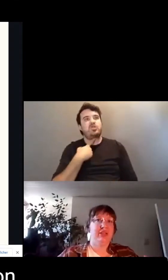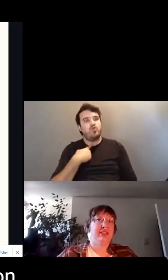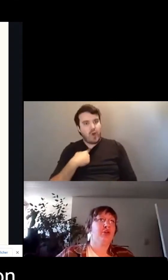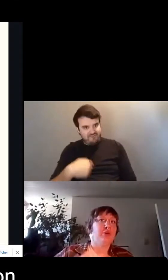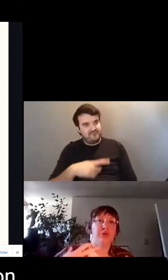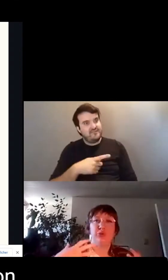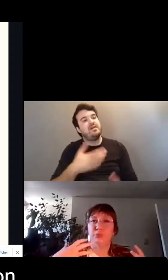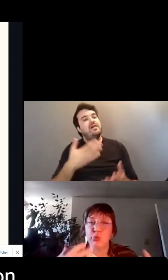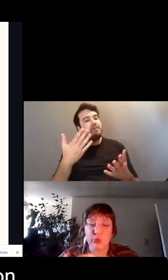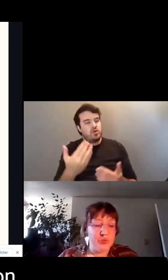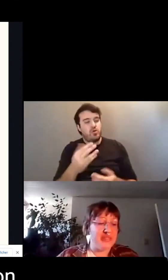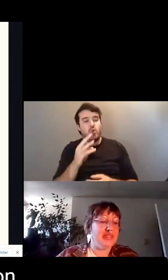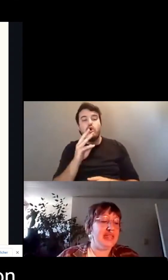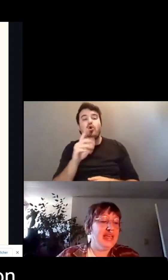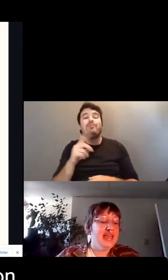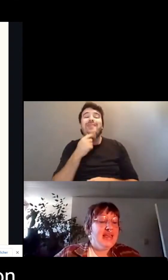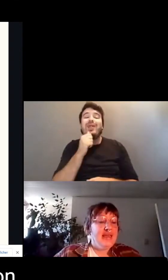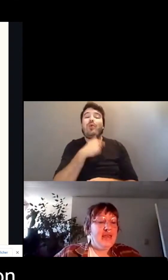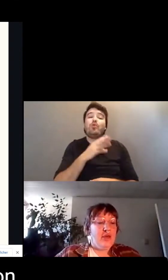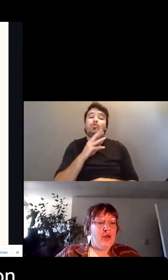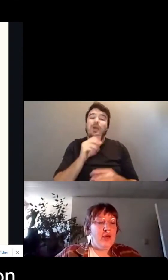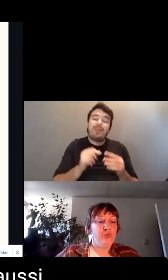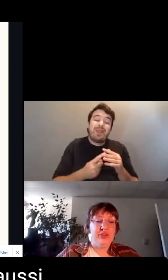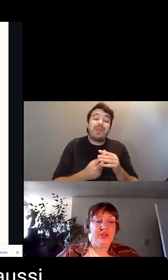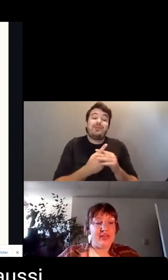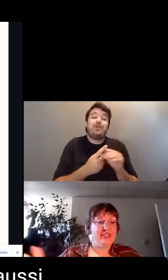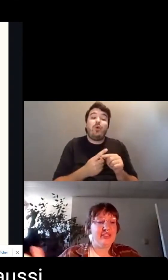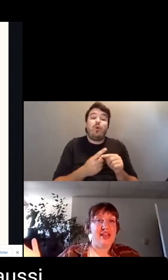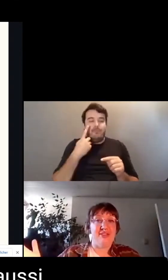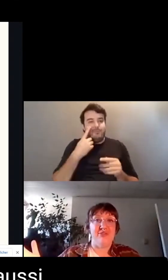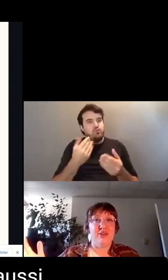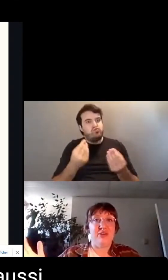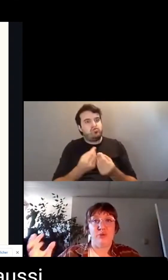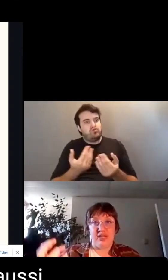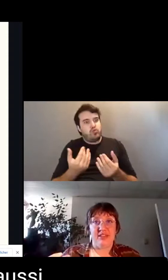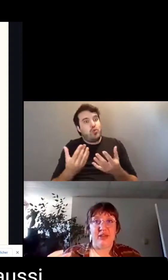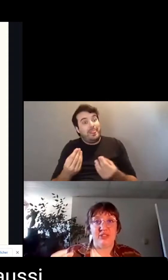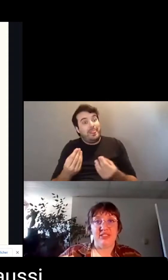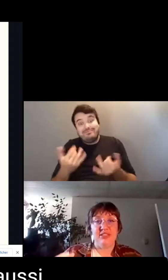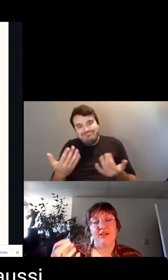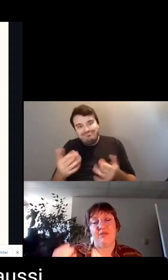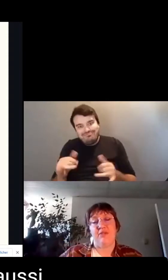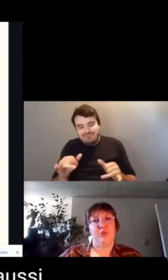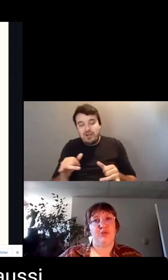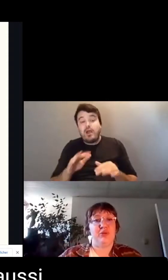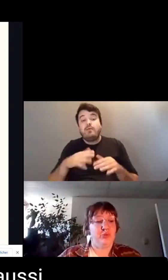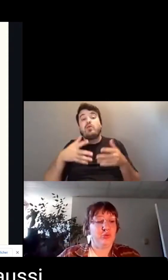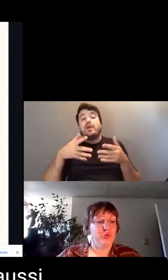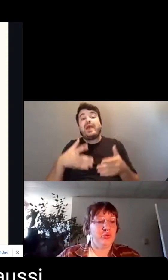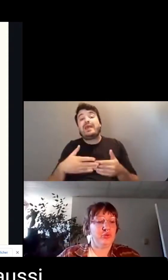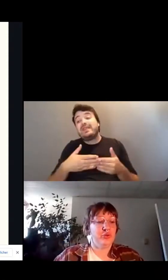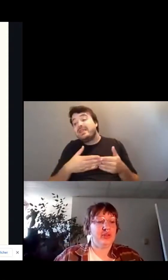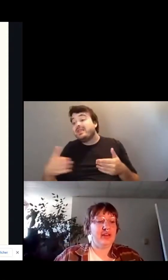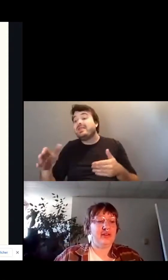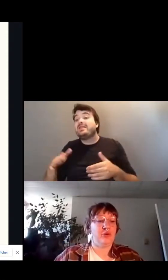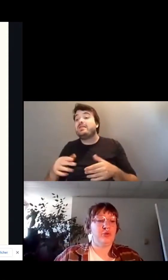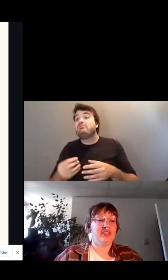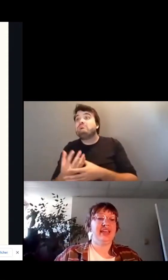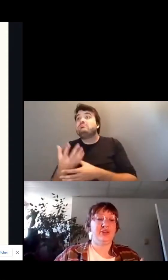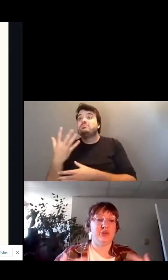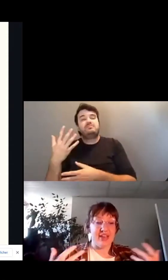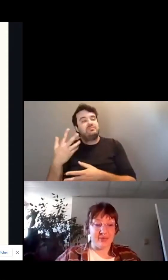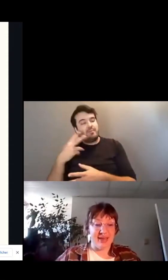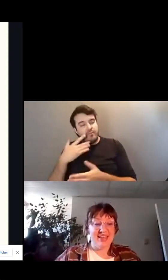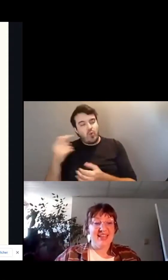la germination a besoin de beaucoup d'humidité. Puis le reste de la vie au jardin aussi, elle va avoir besoin de beaucoup d'eau. Donc,